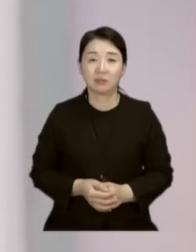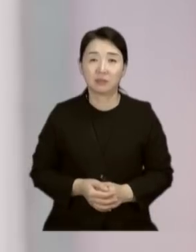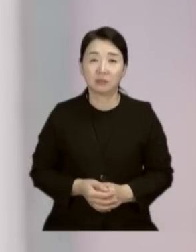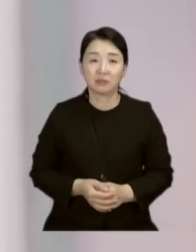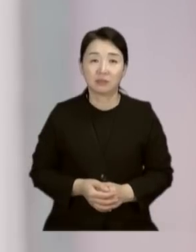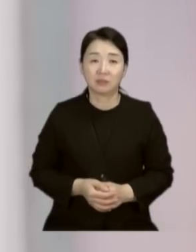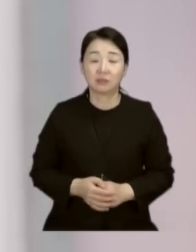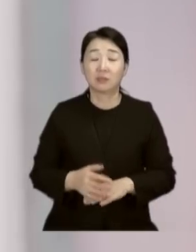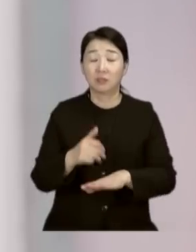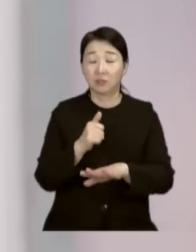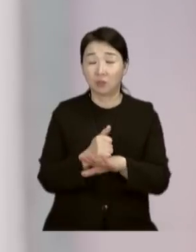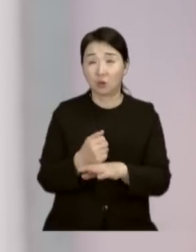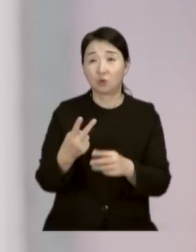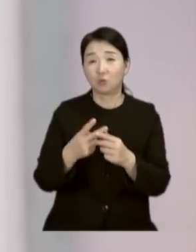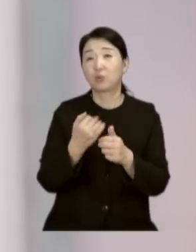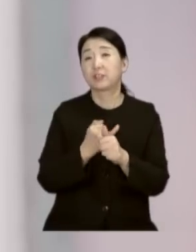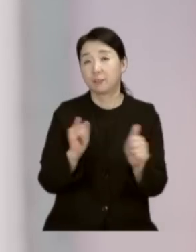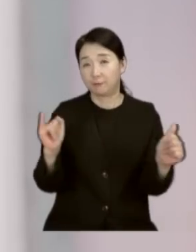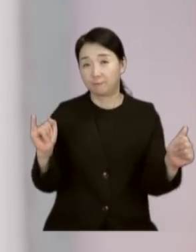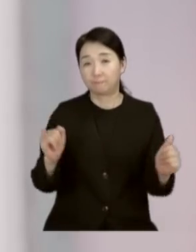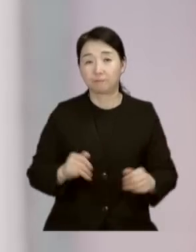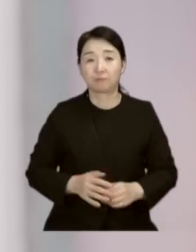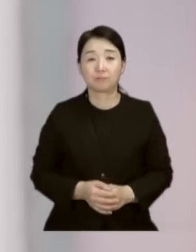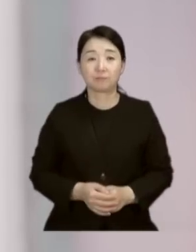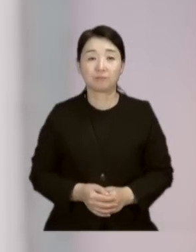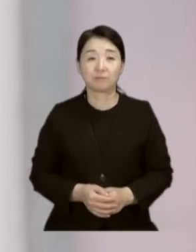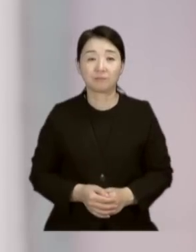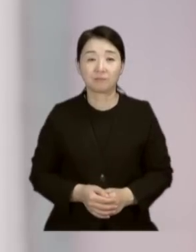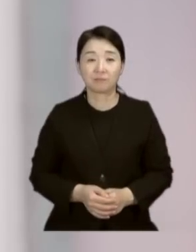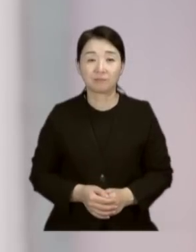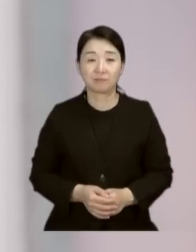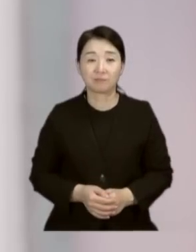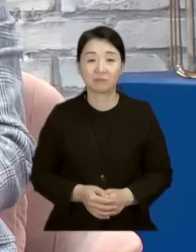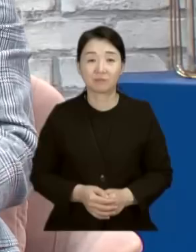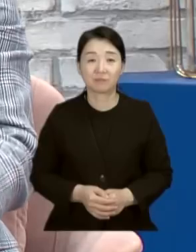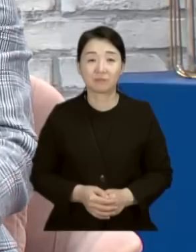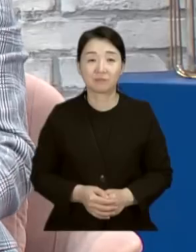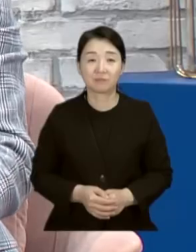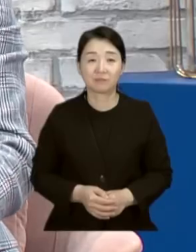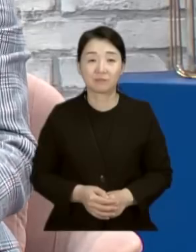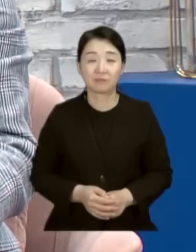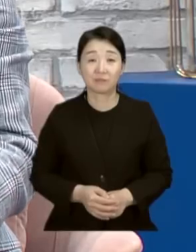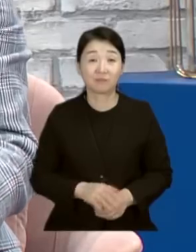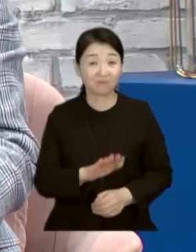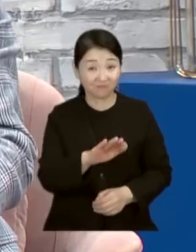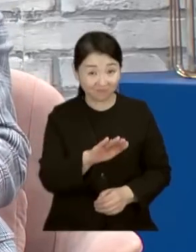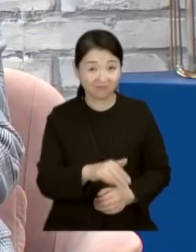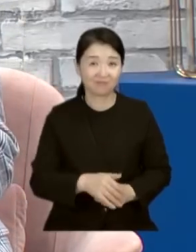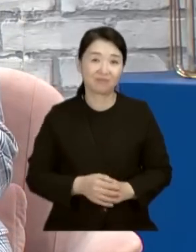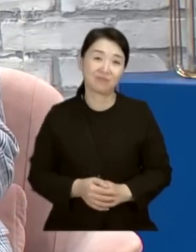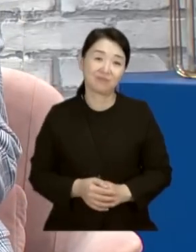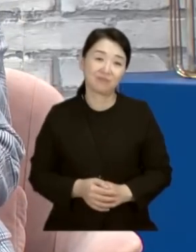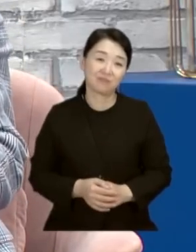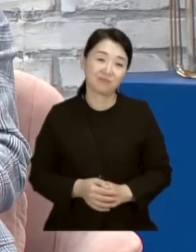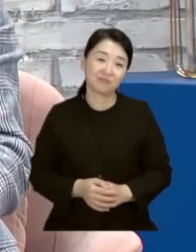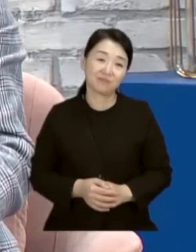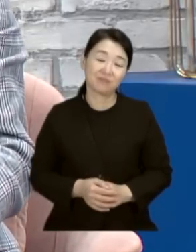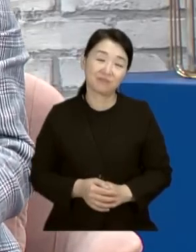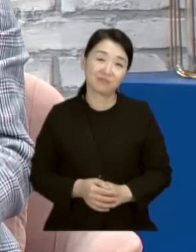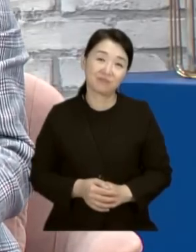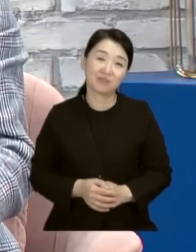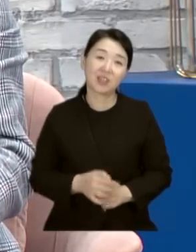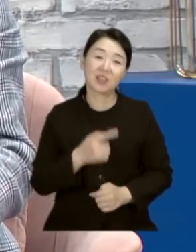두 번째 이혼까지 끝을 냈어요. 네. 참 힘드셨겠다. 그러니까 정말로 이거는 있잖아요.